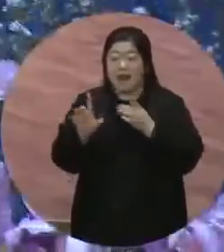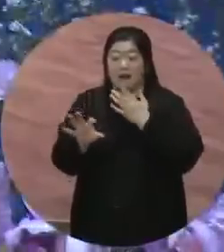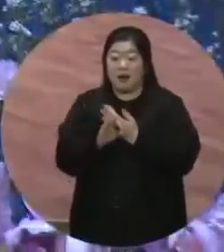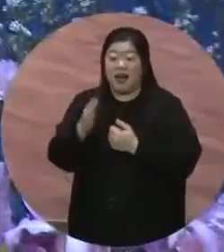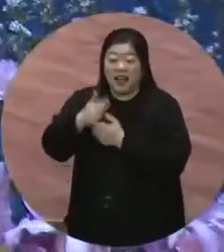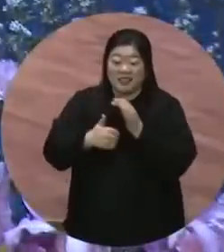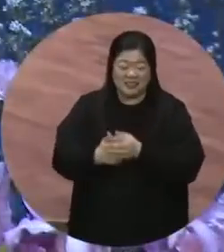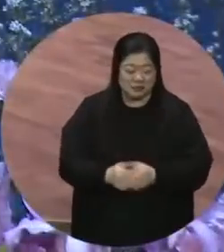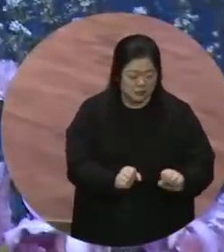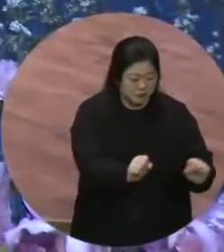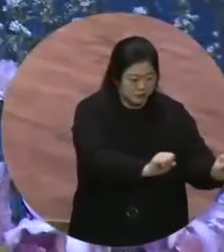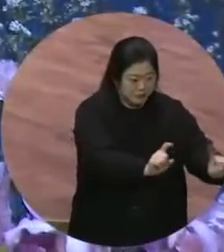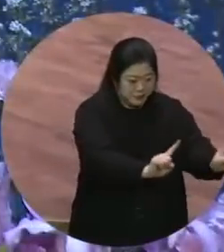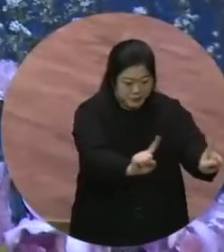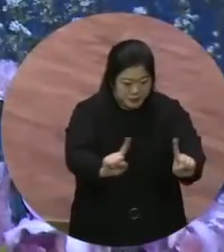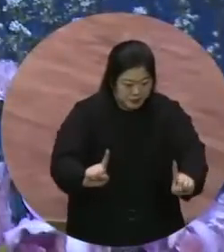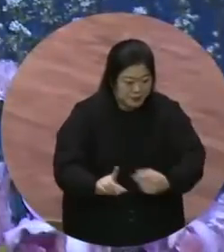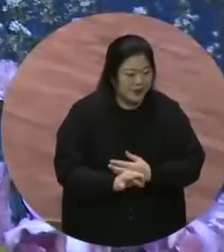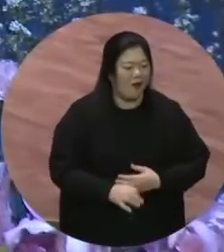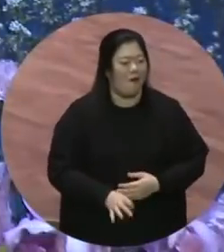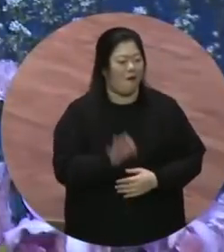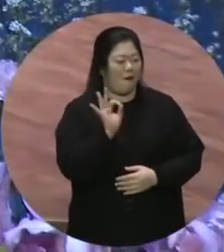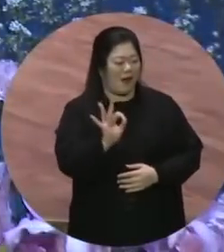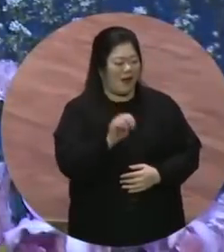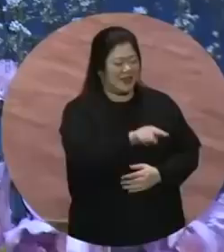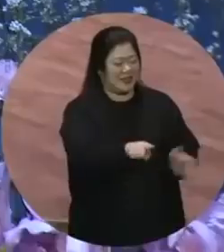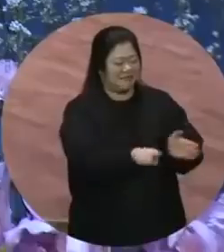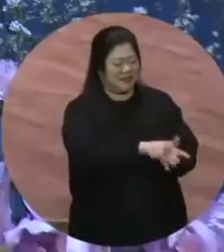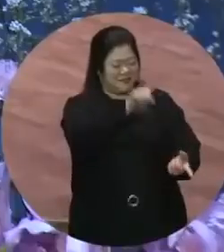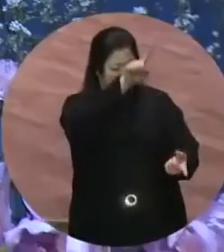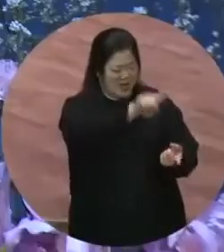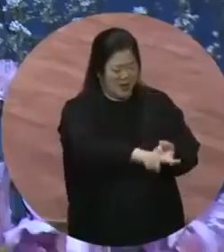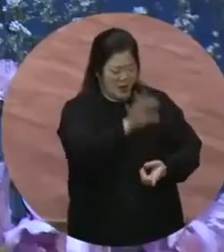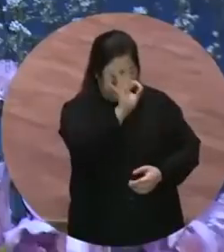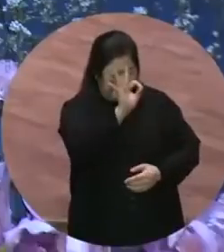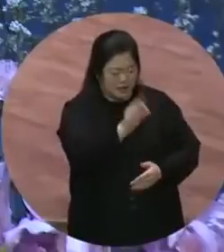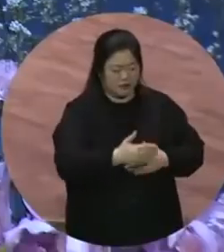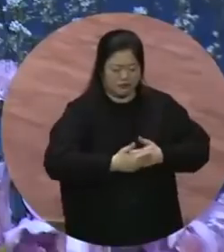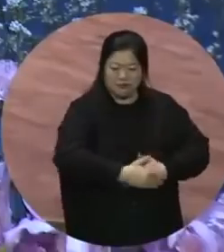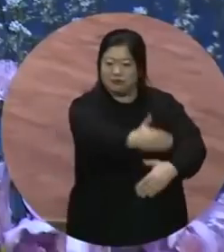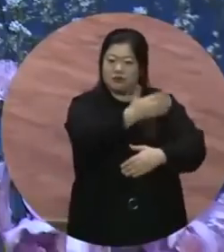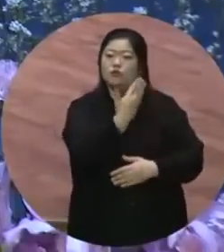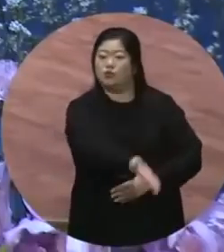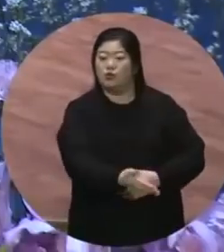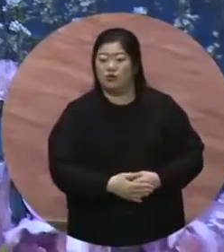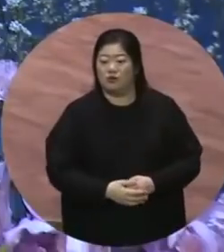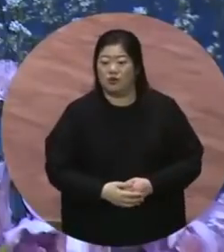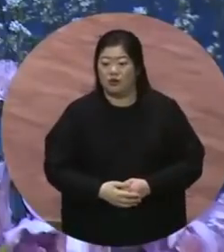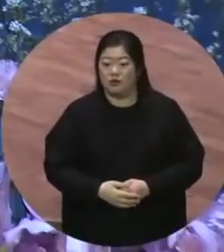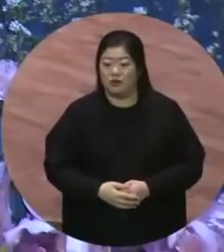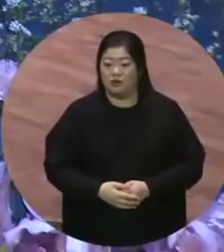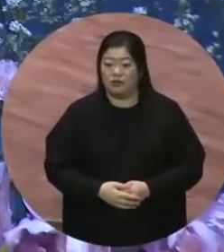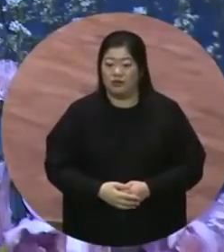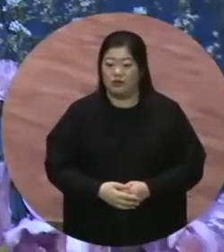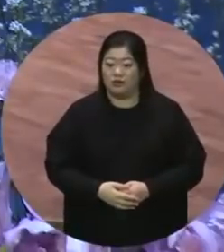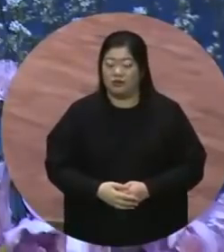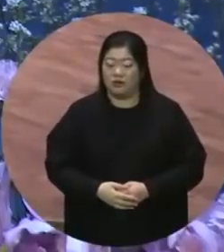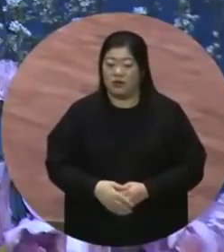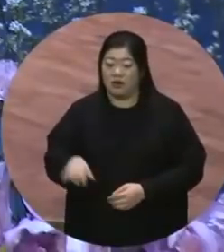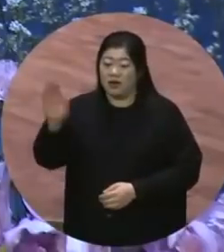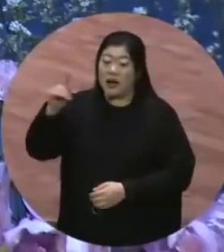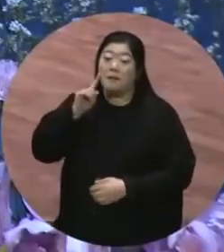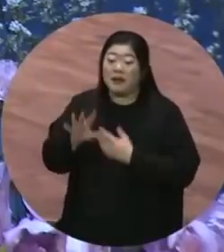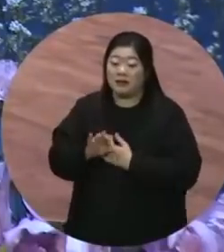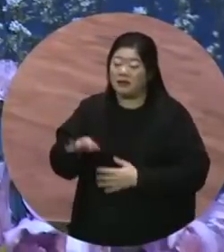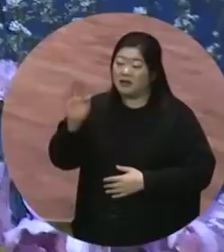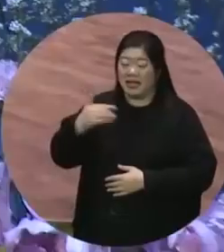보고 계세요. 너 믿은 대로 될지어다. 하나님 책임져 버려. 예수 그리스도 것이라는데 예수 그리스도가